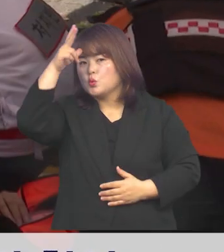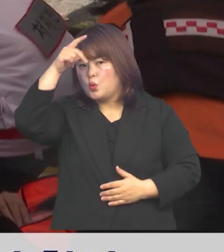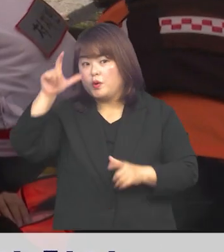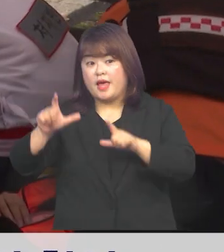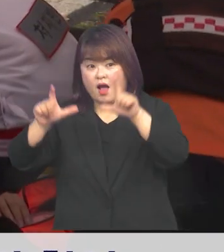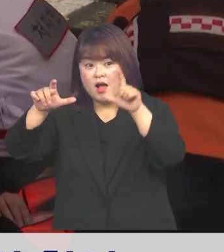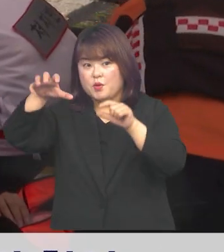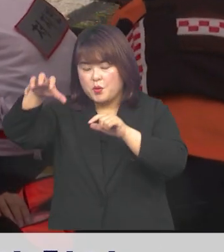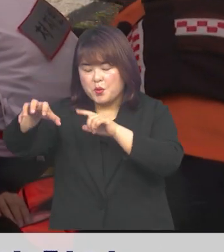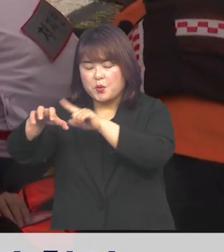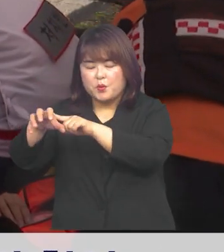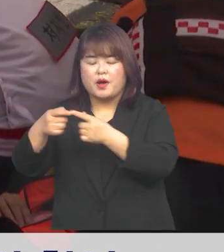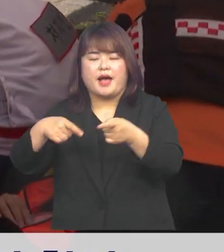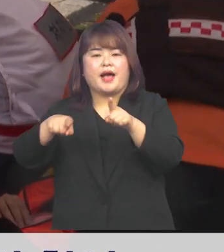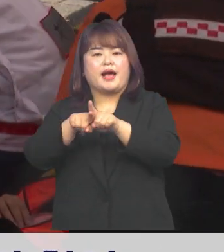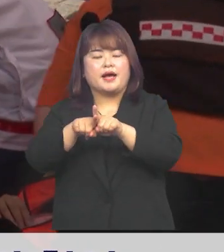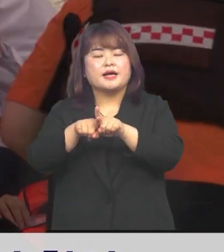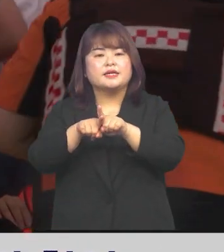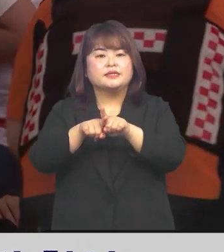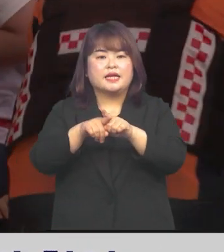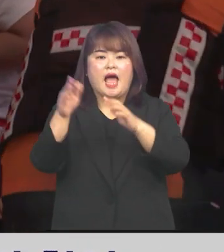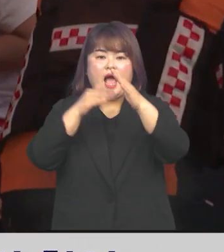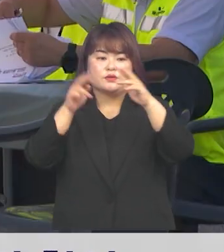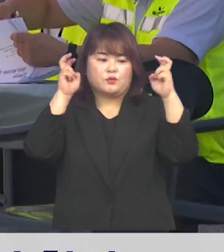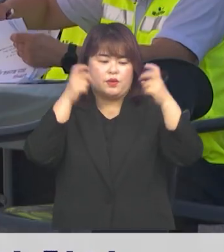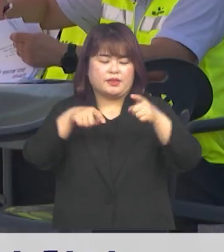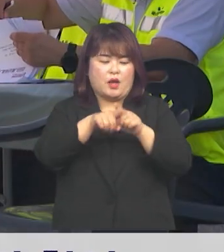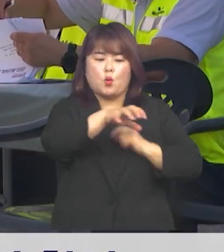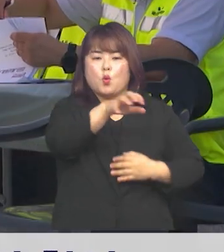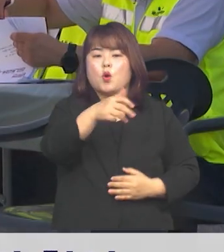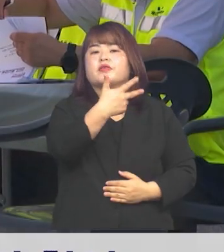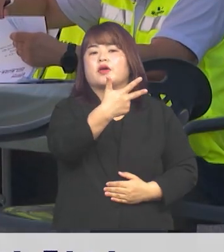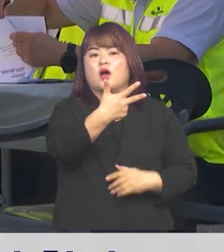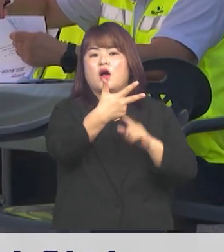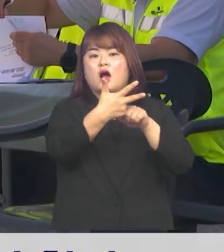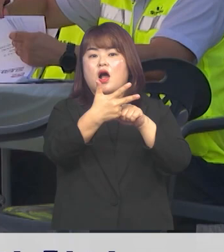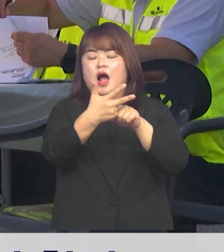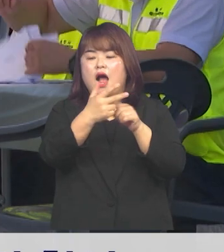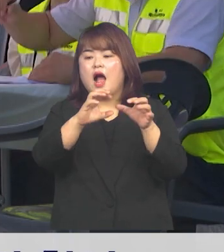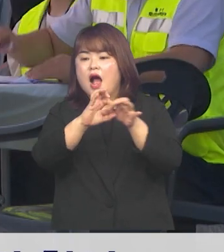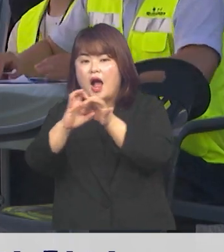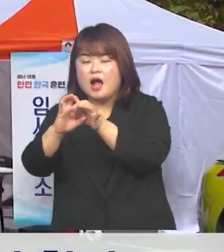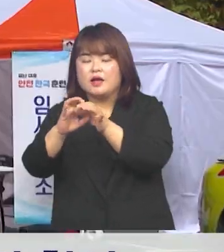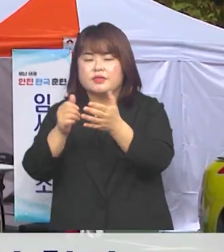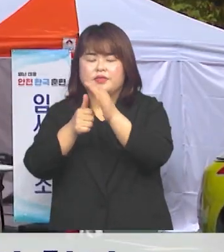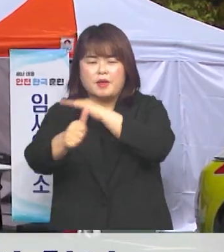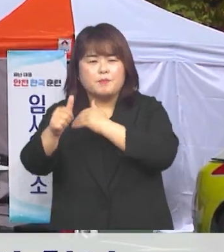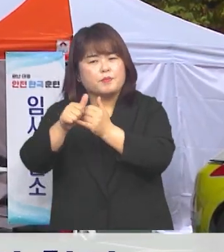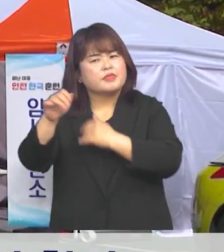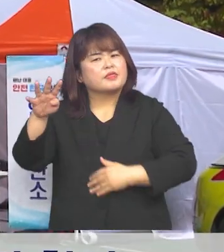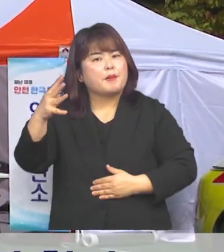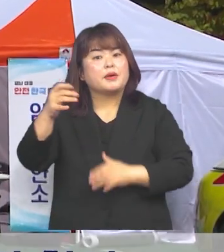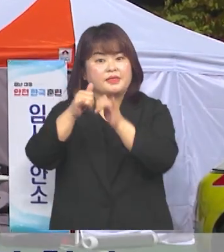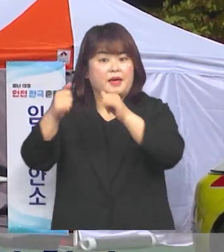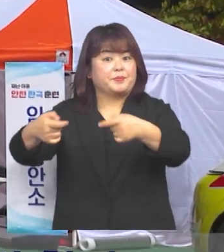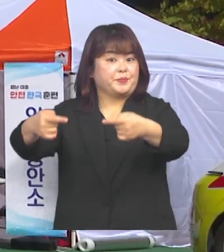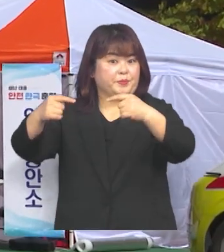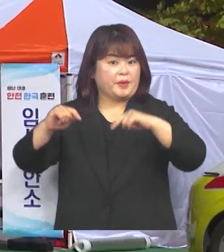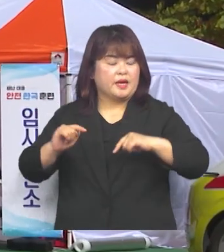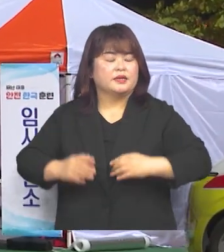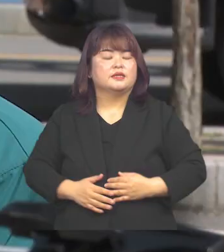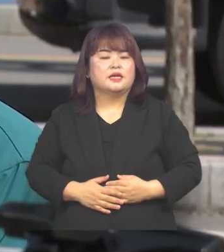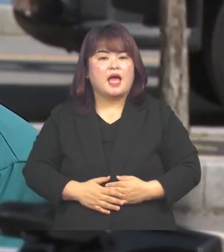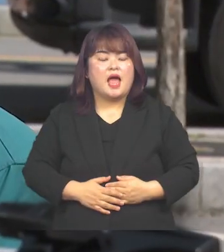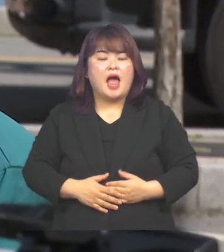용인도시공사, 제55보병사단, 한국전력공사 등 17개 유관기관과 단체 관계자, 시민 등 400여 명이